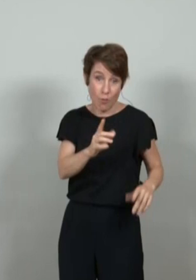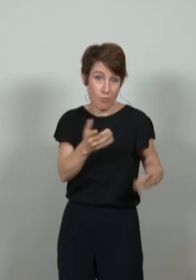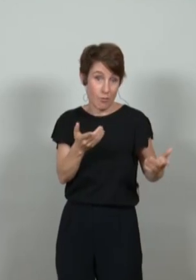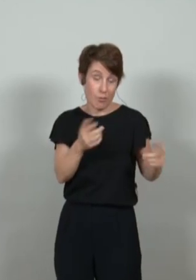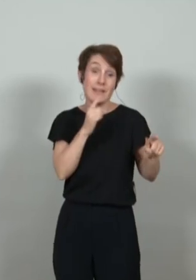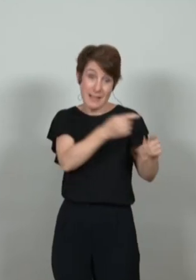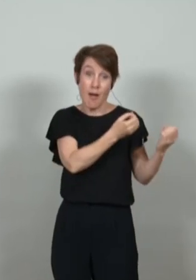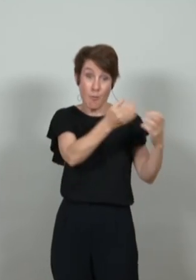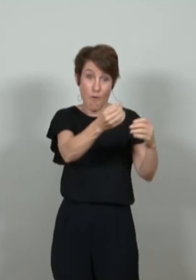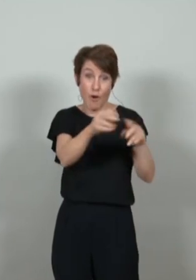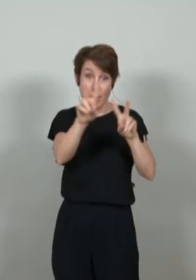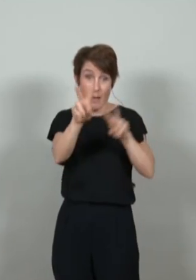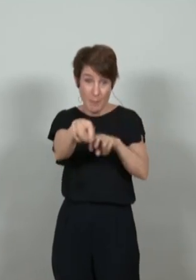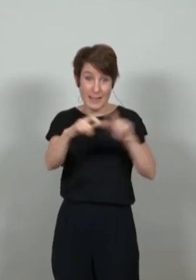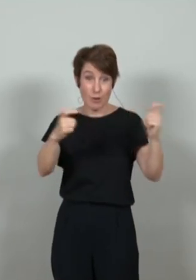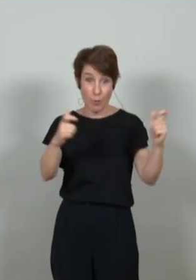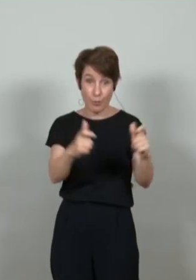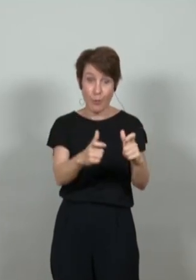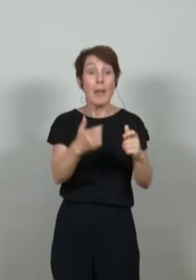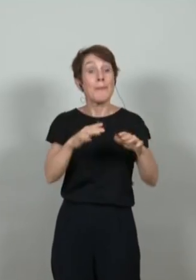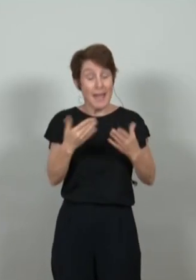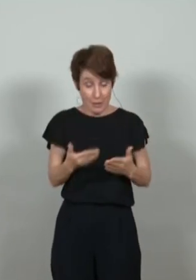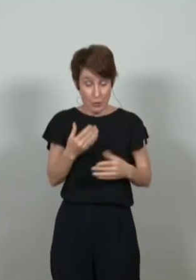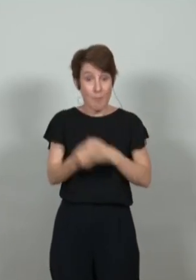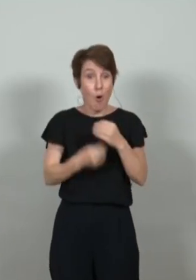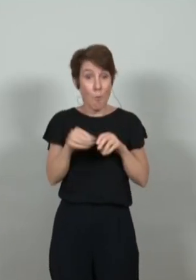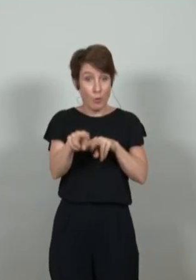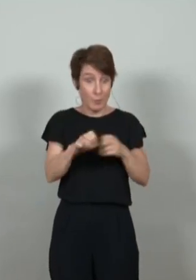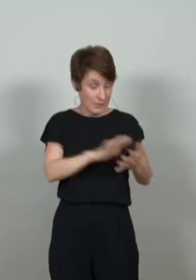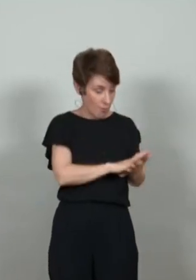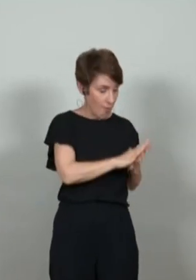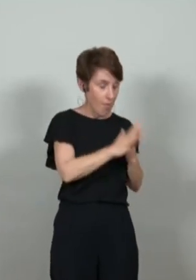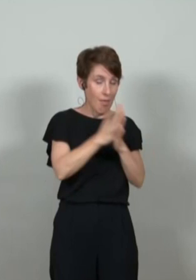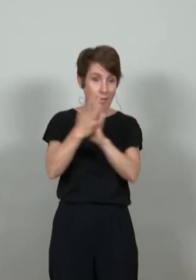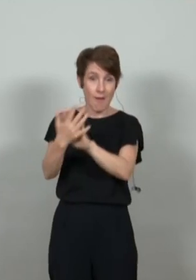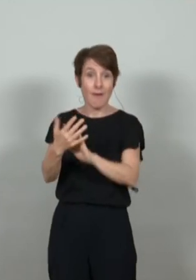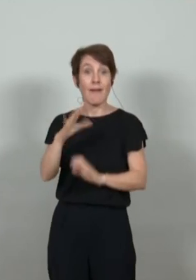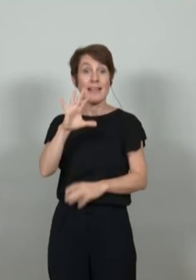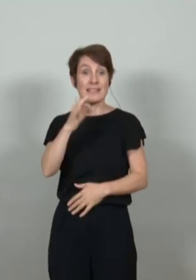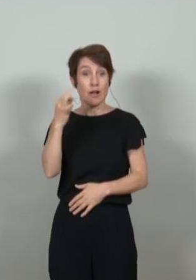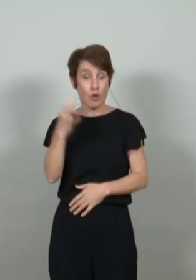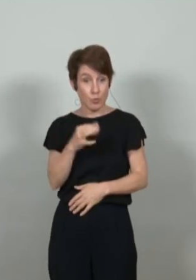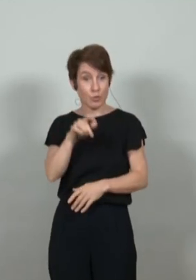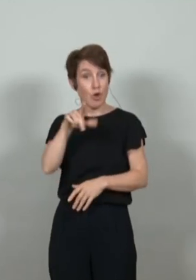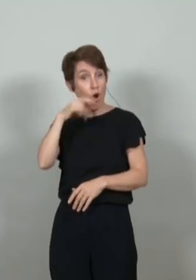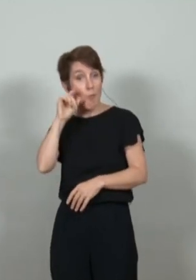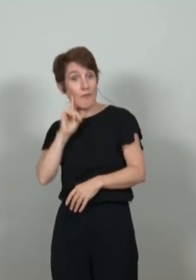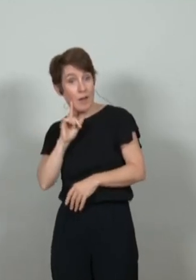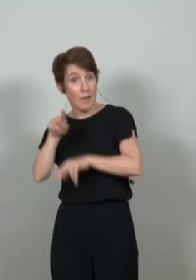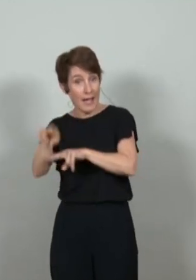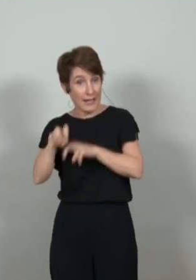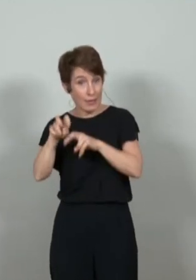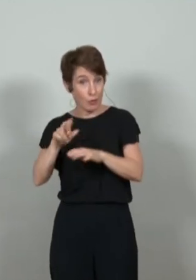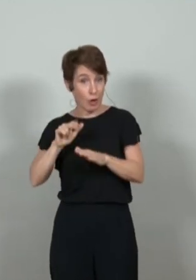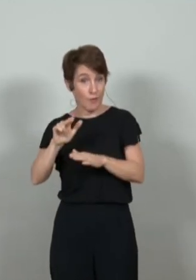il y a une mutation démographique dans le dans le monde paysan il y a actuellement plus de 50% des agricultrices agriculteurs qui partiront à la